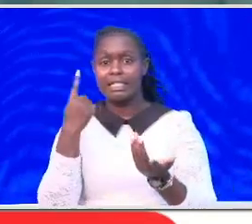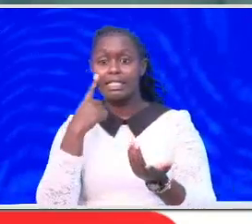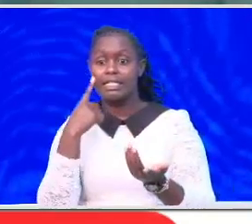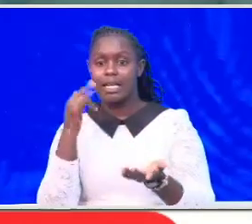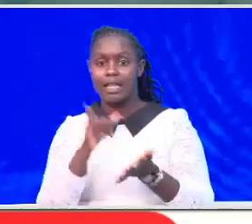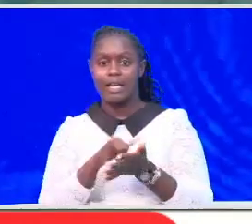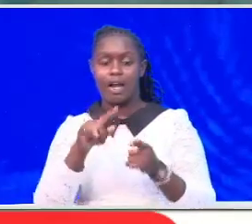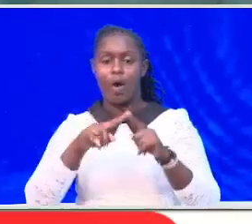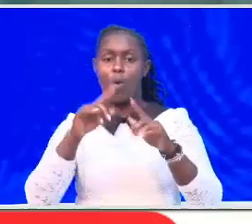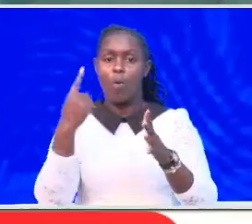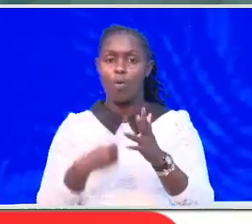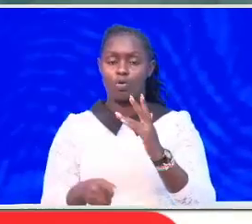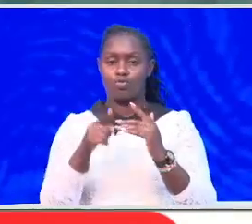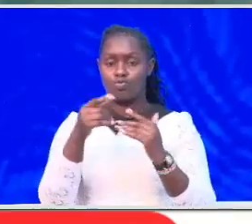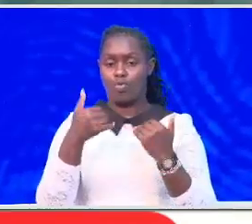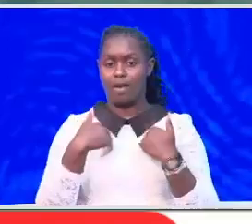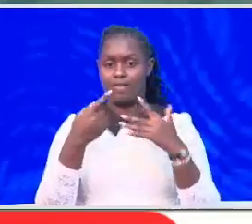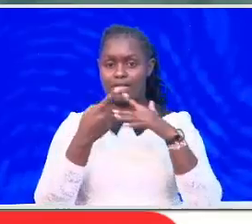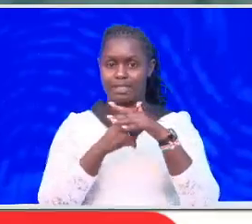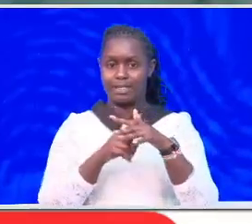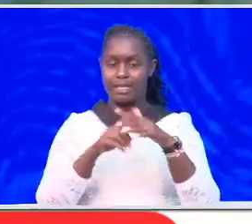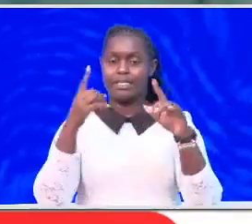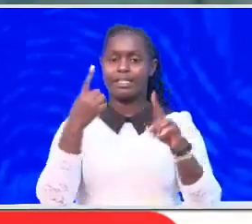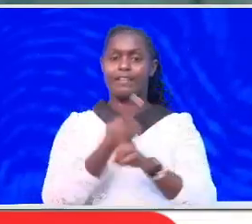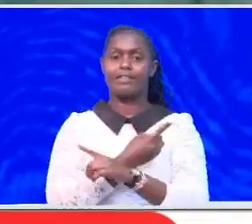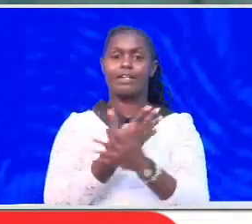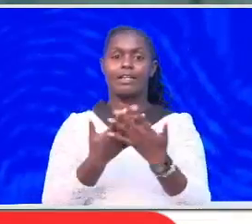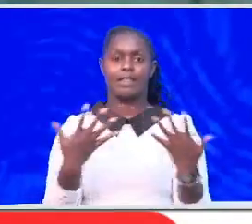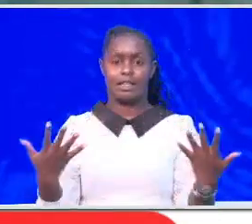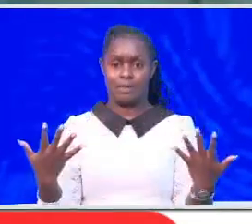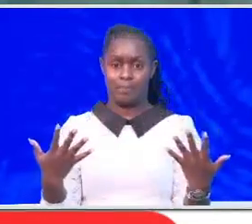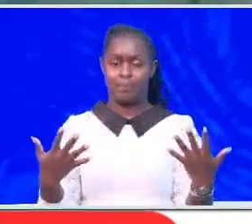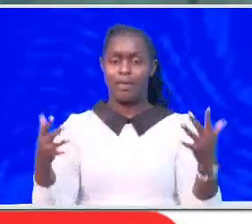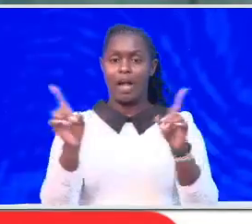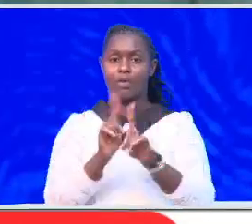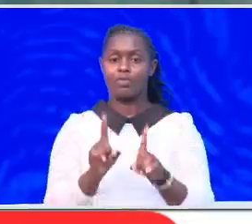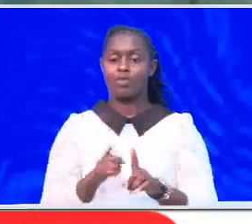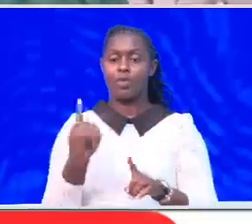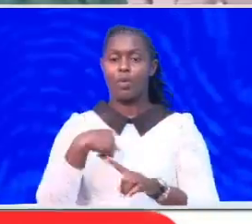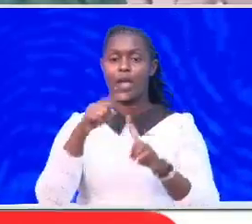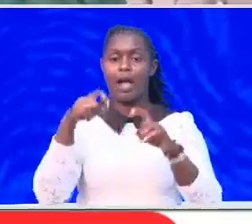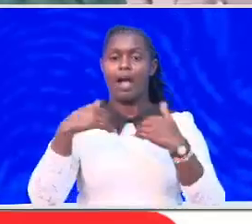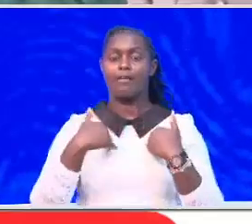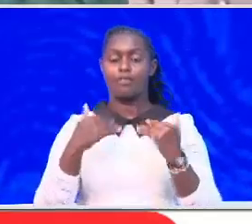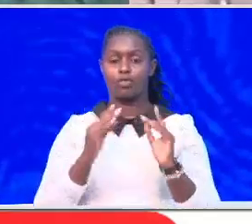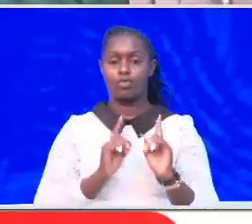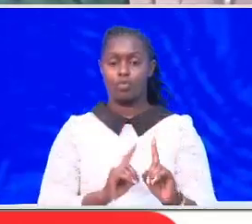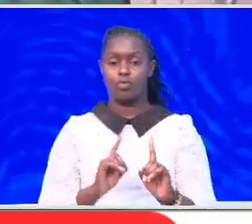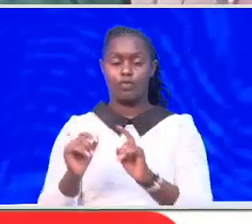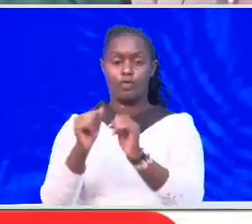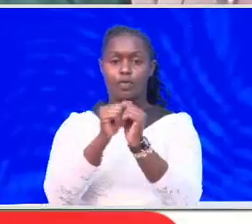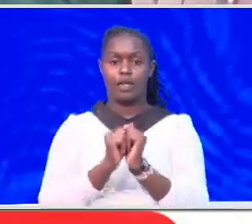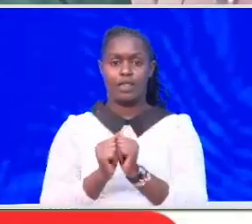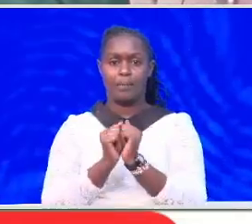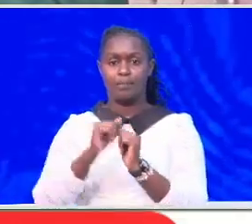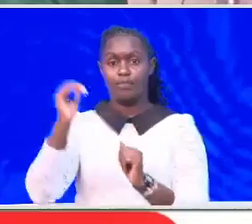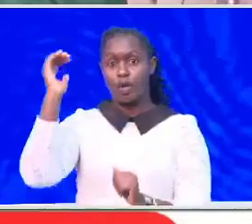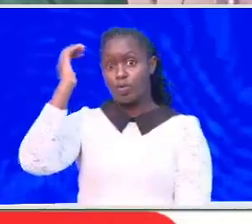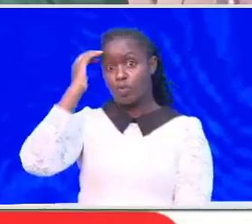pace you have set is a different pace and we have to move together. Unajua yule